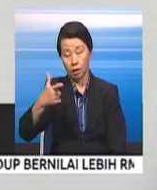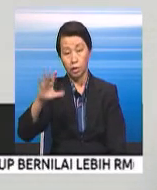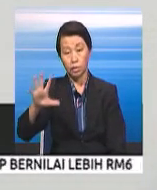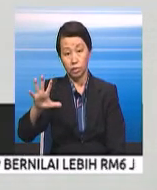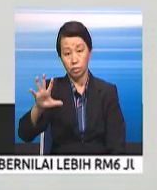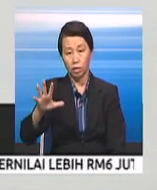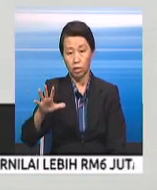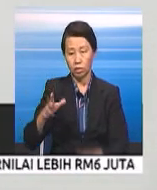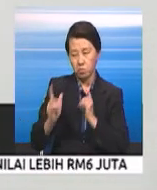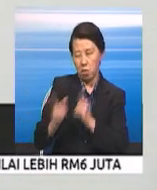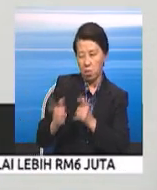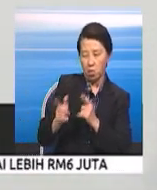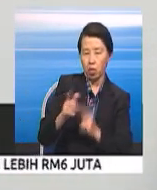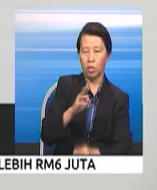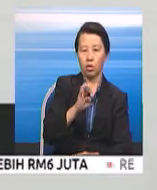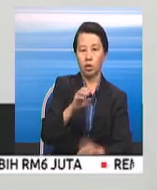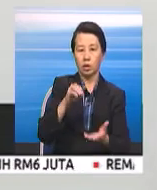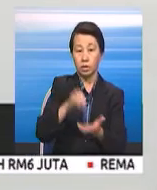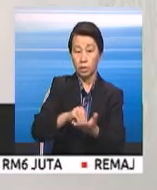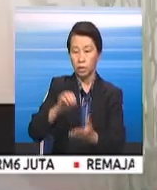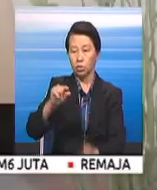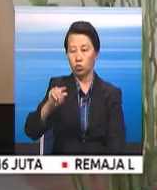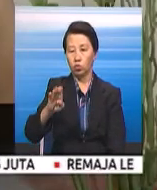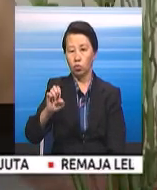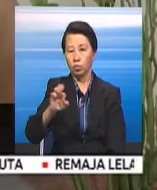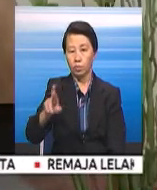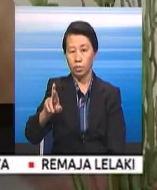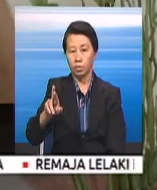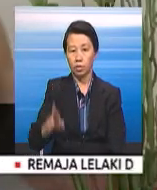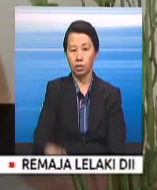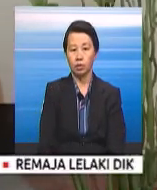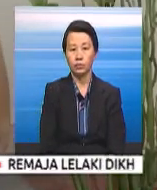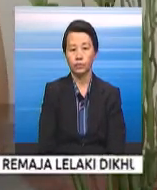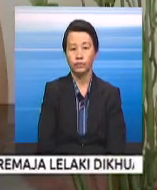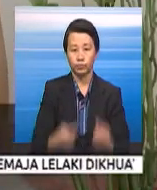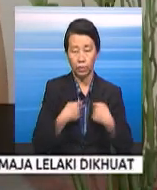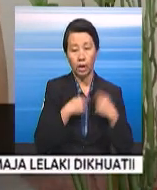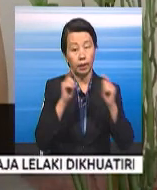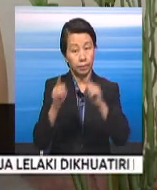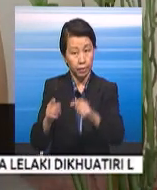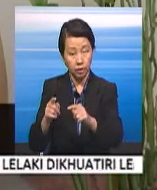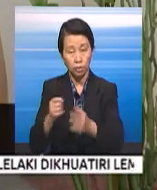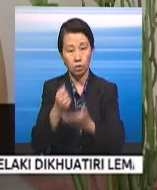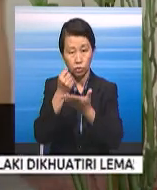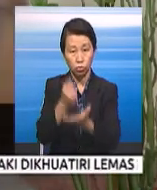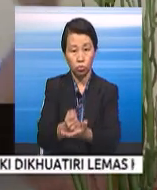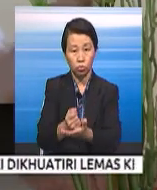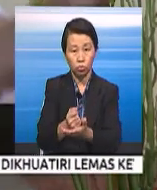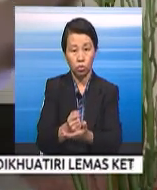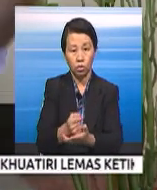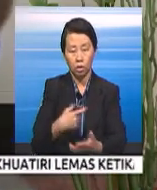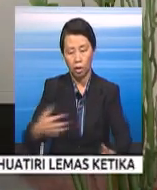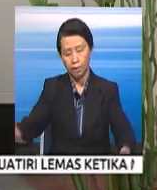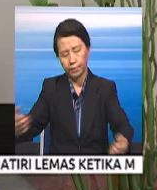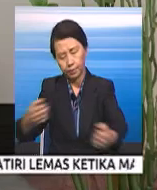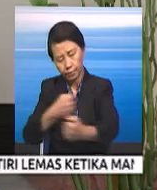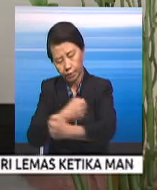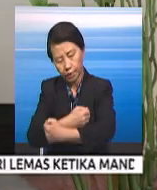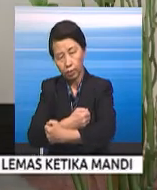yang diserang hendap komunis di Gubir. Saya pun pergilah tolong bantu apa ni Saluddin ni, saya pelukkan apa